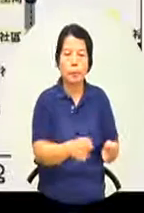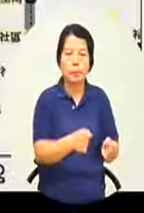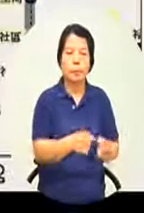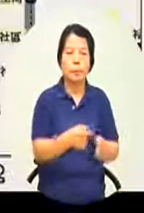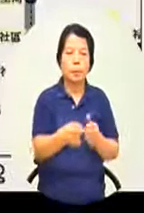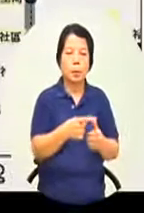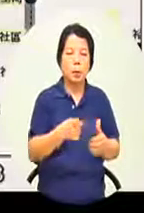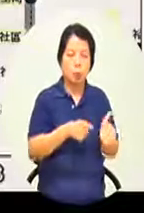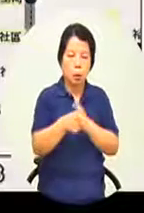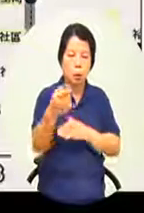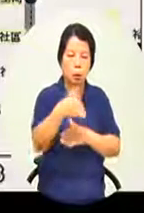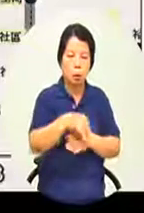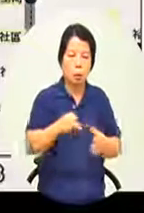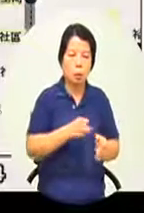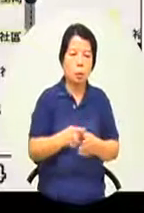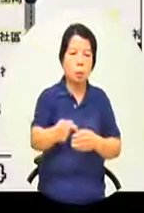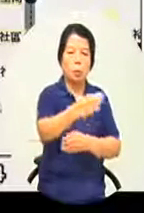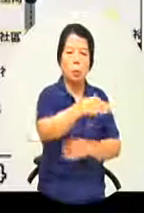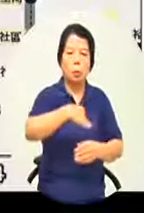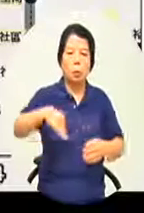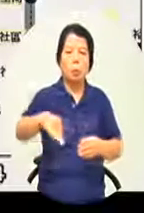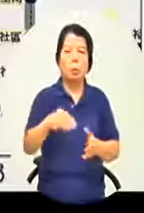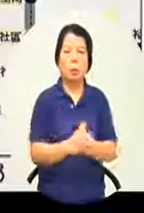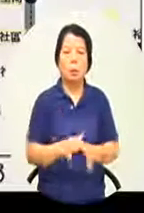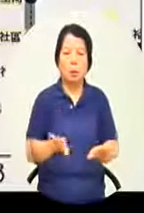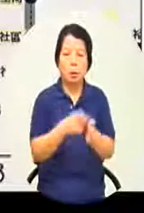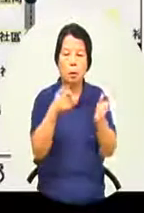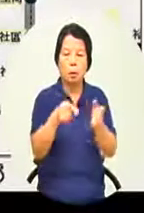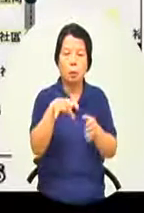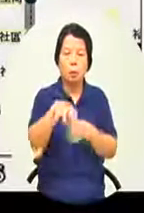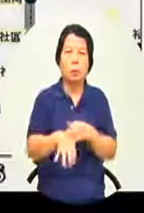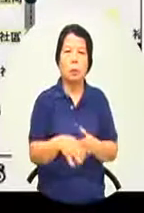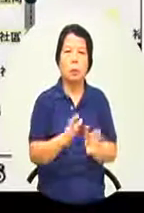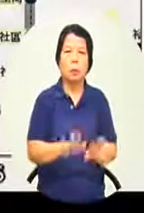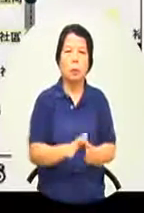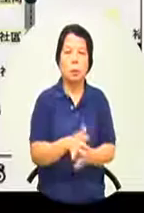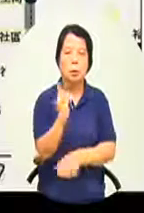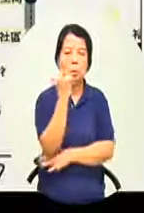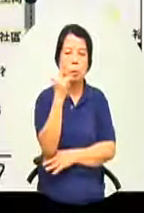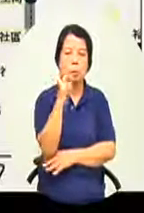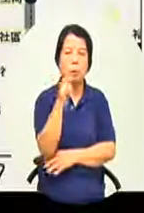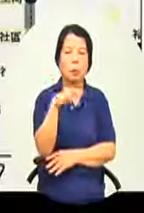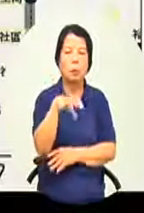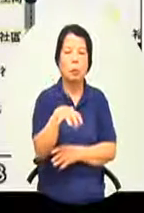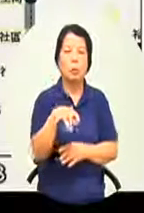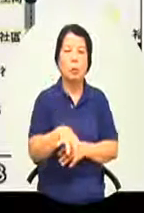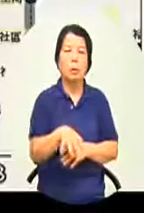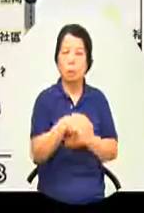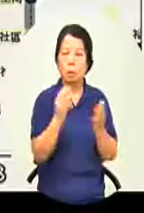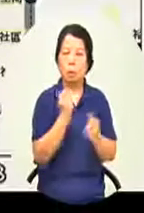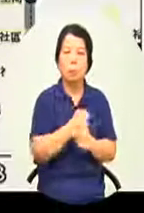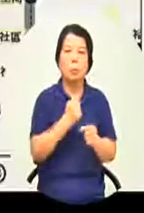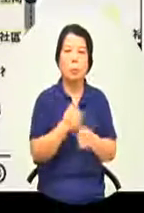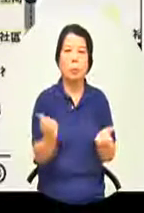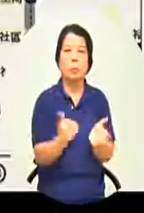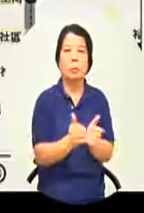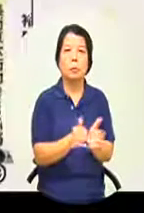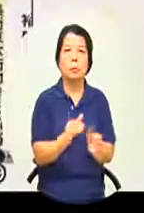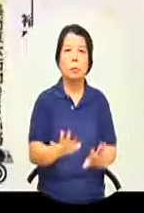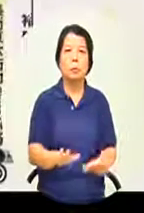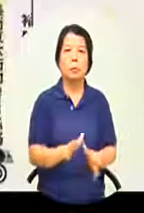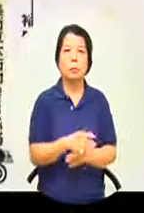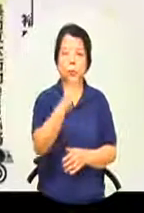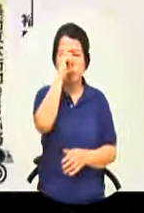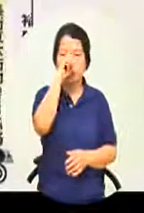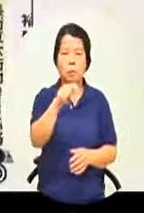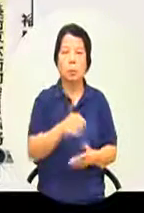几家未家回转啊来底下这起站，啊现在候车亭也做好了，但是这个部分我们是希